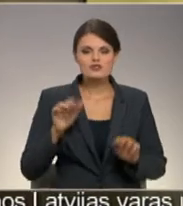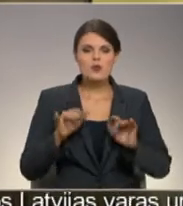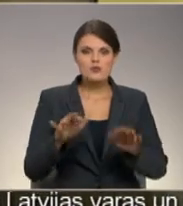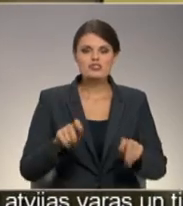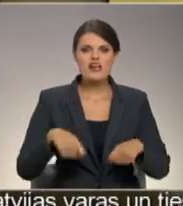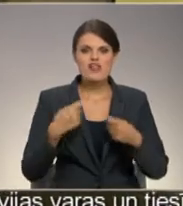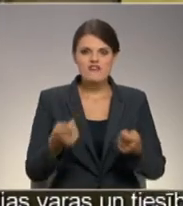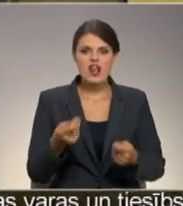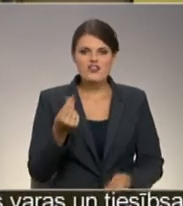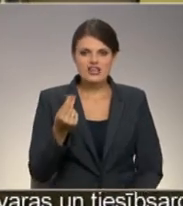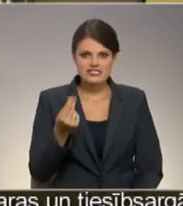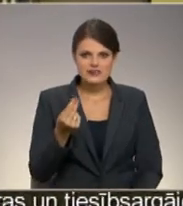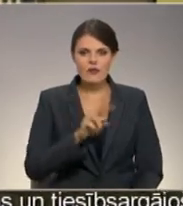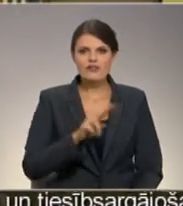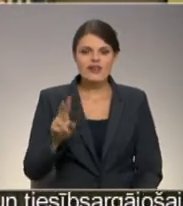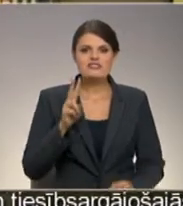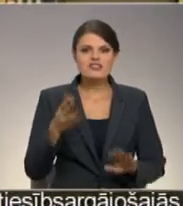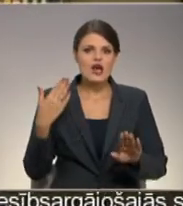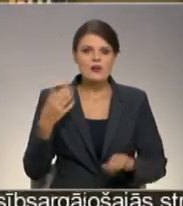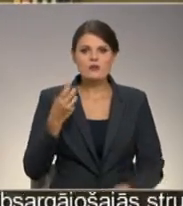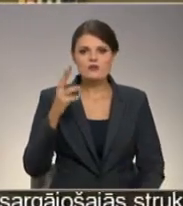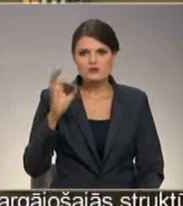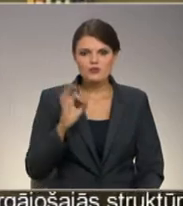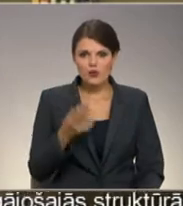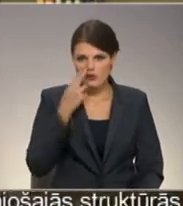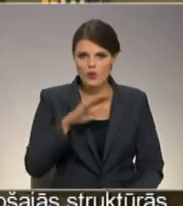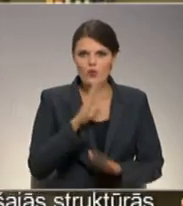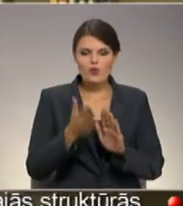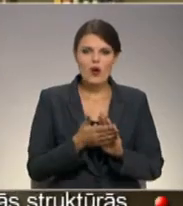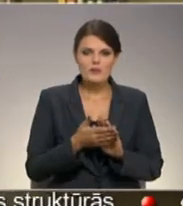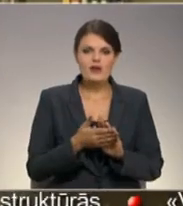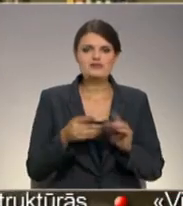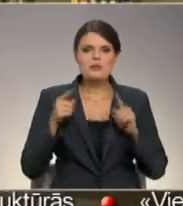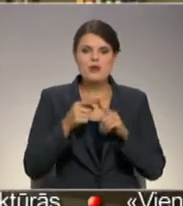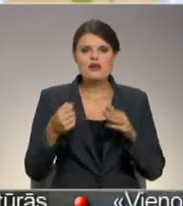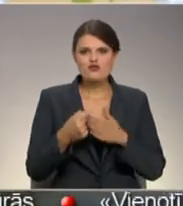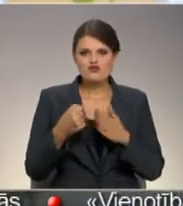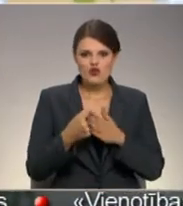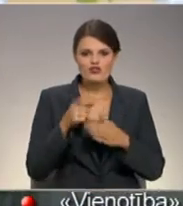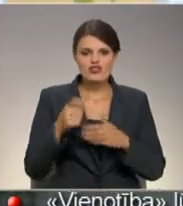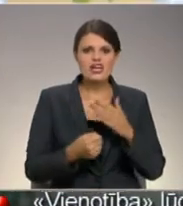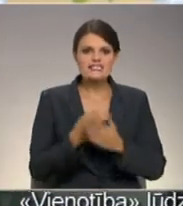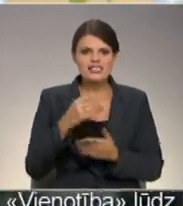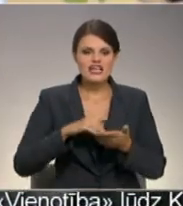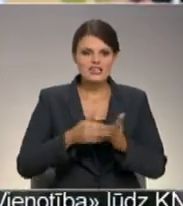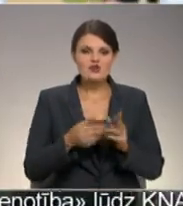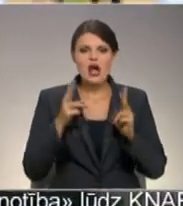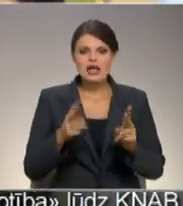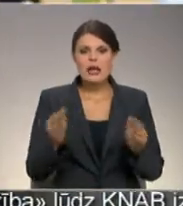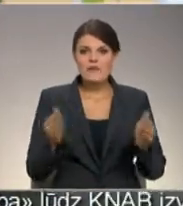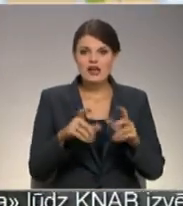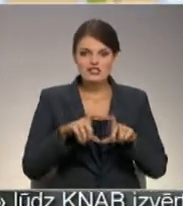procesam atvēlētās naudas, nevis kā iepriekš 12% no kopīgās mērdotācijas. Tas rada situāciju, ka